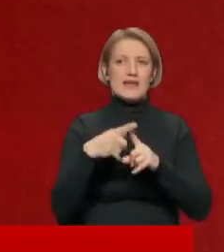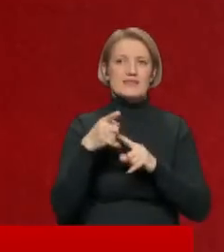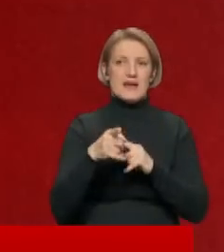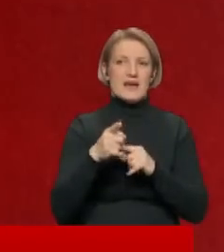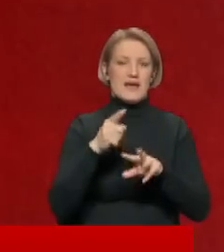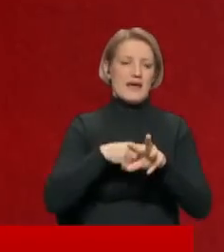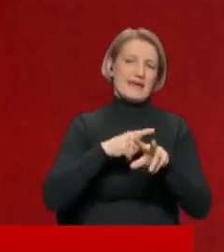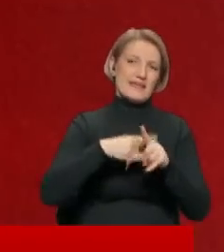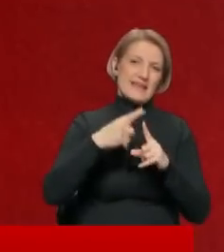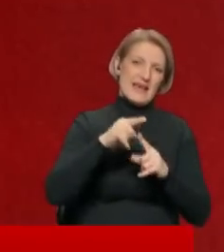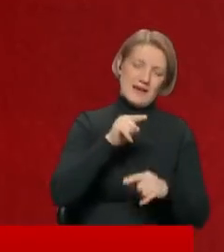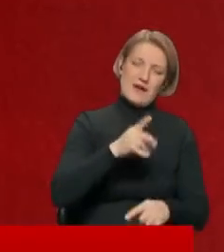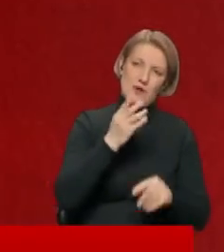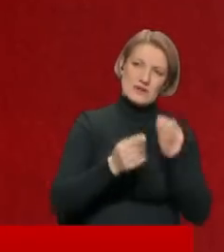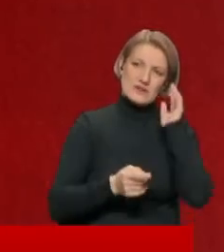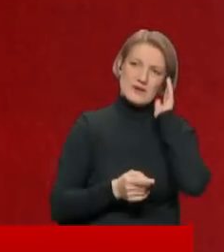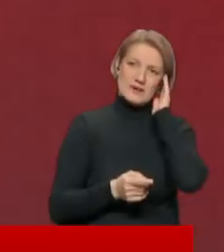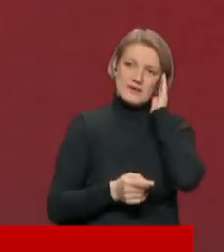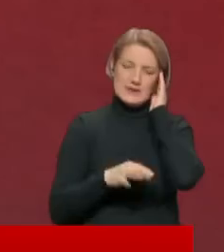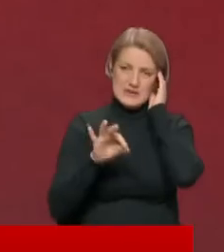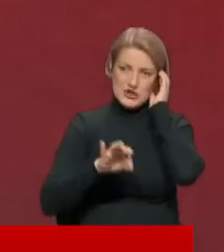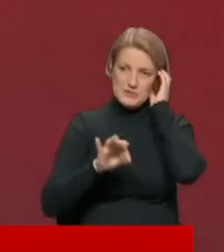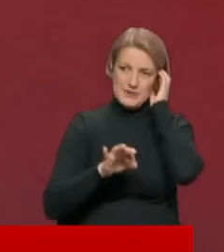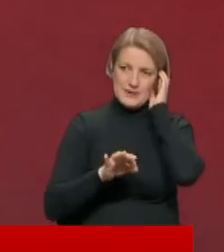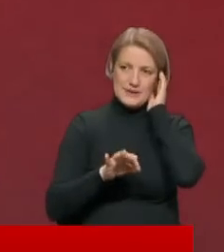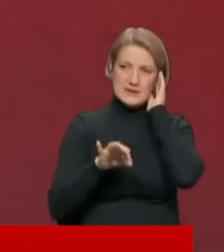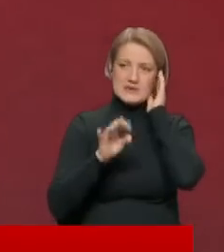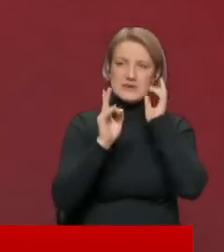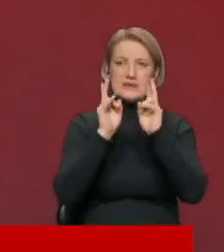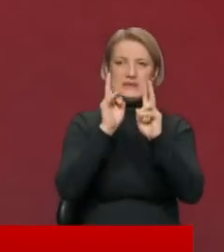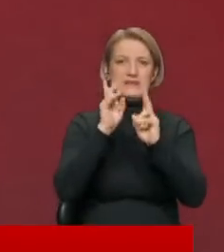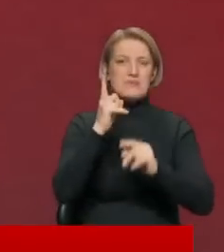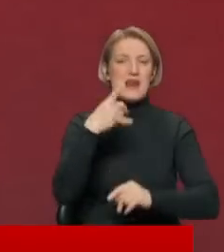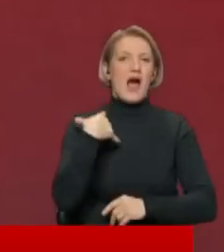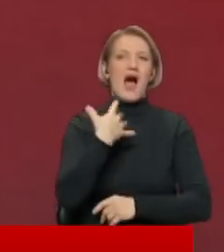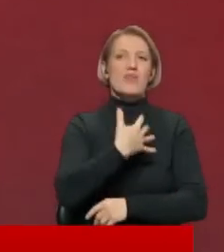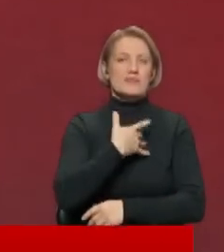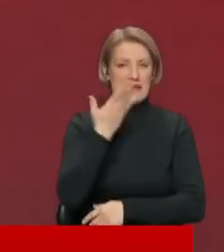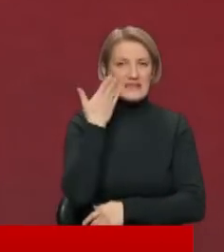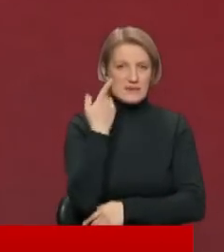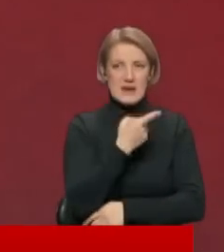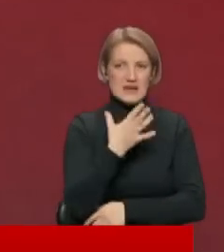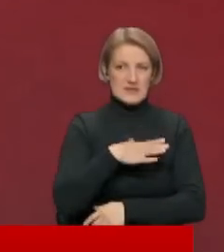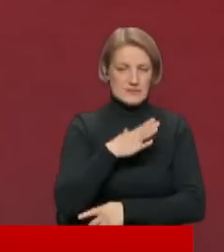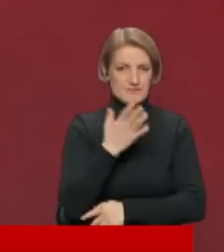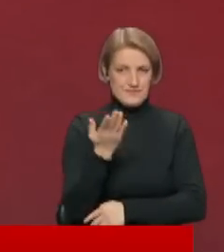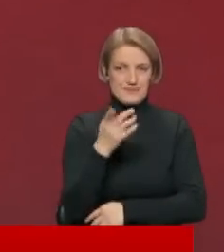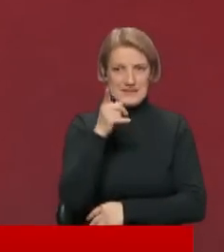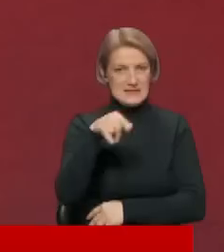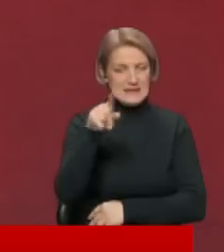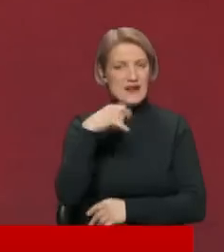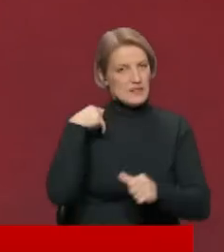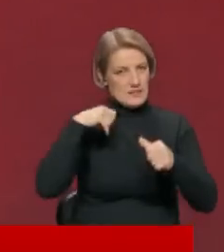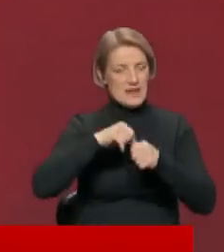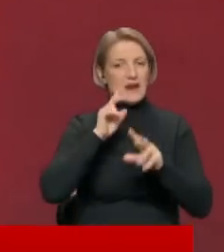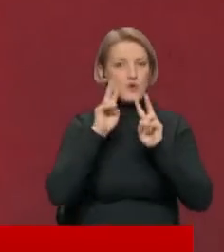eyt'si olacak Şimdi size bir anneyi izletmek istiyorum izleyicilerimiz sizlere de